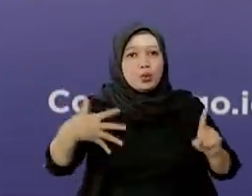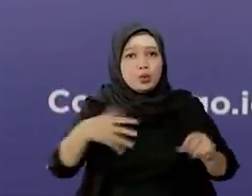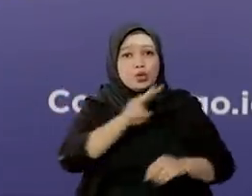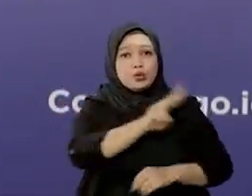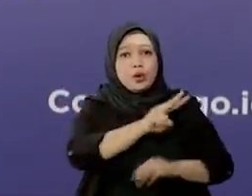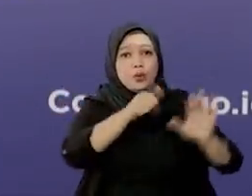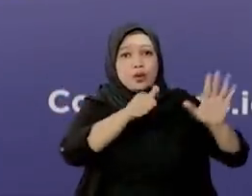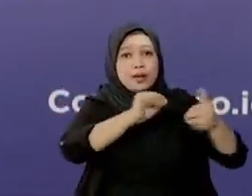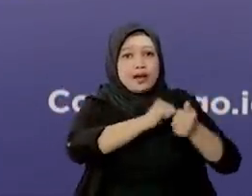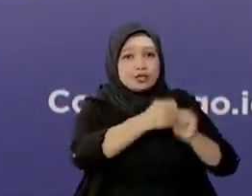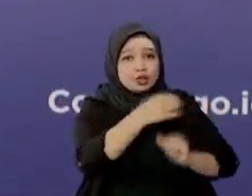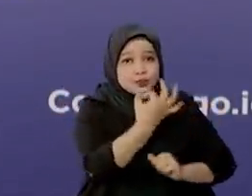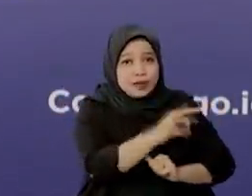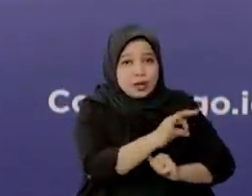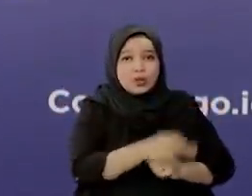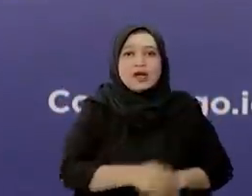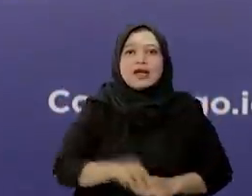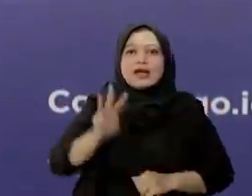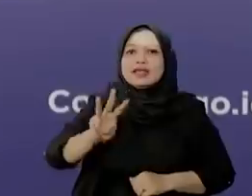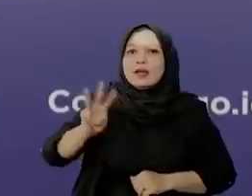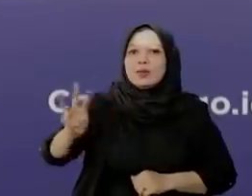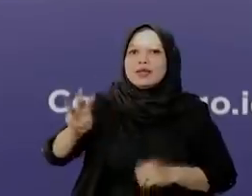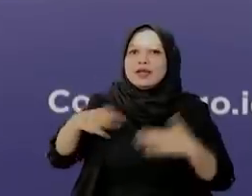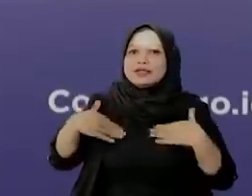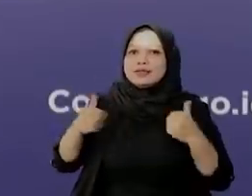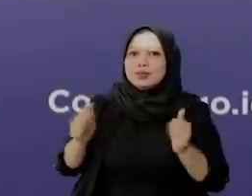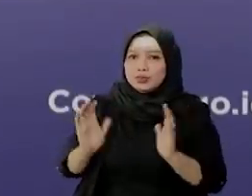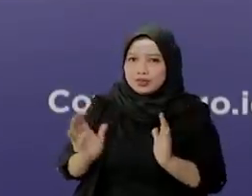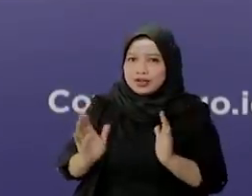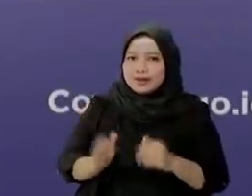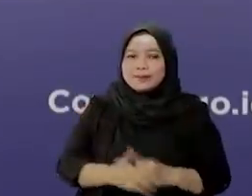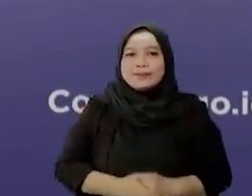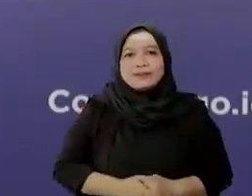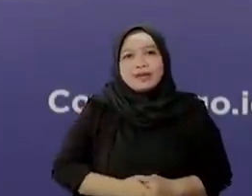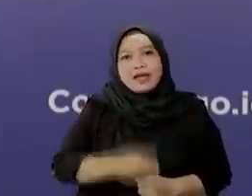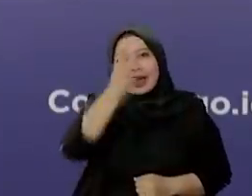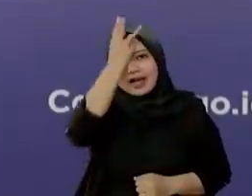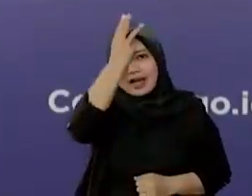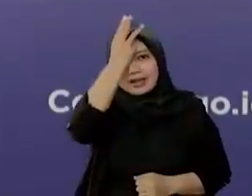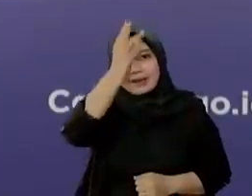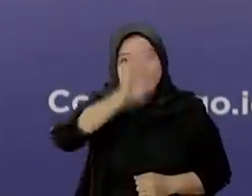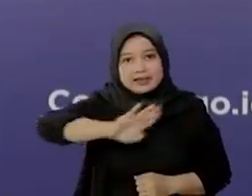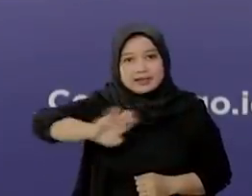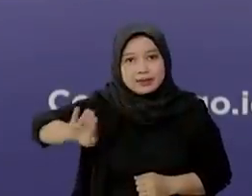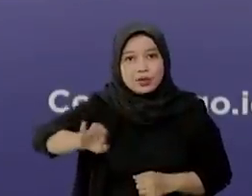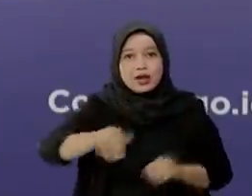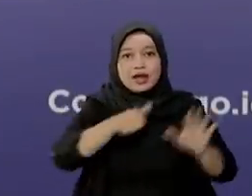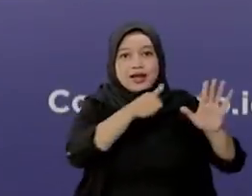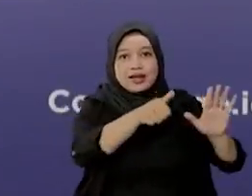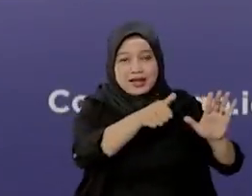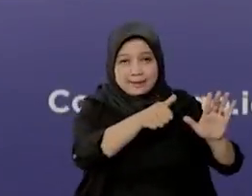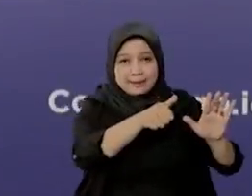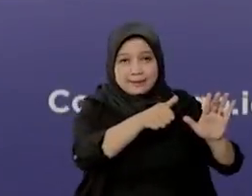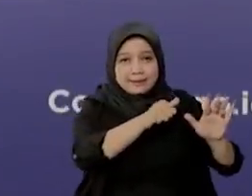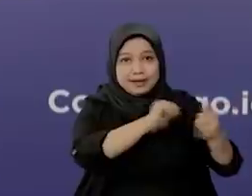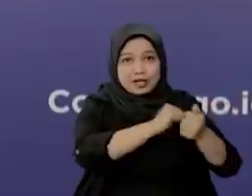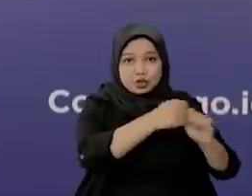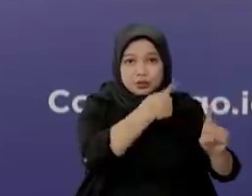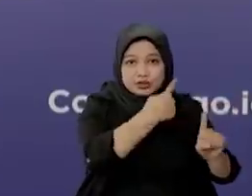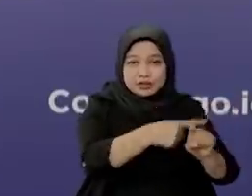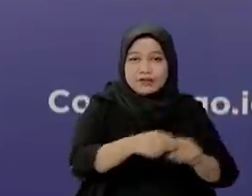26 kasus baru dan 33 sembuh Kalimantan Timur enam kasus dan 16